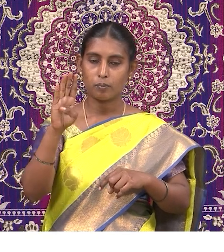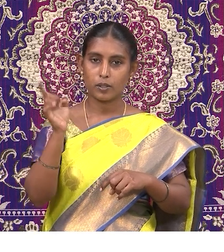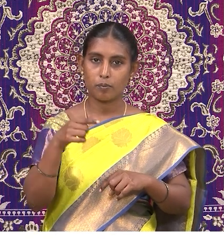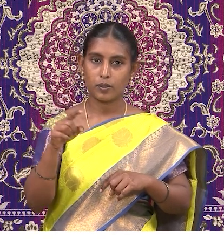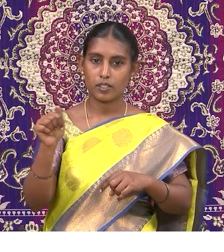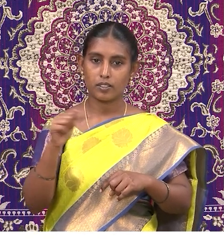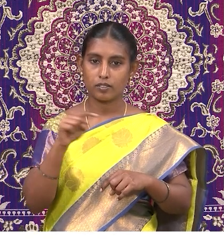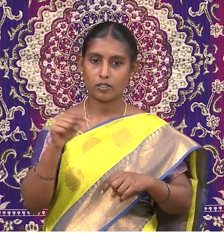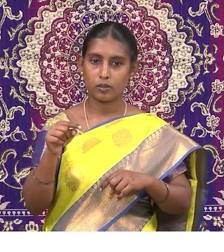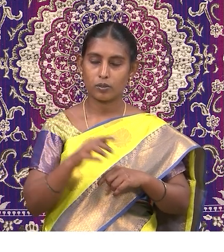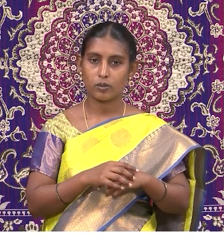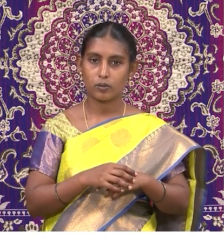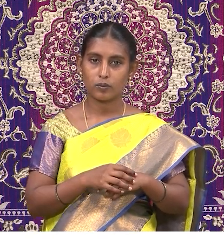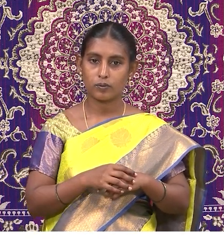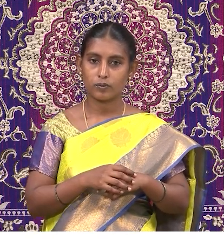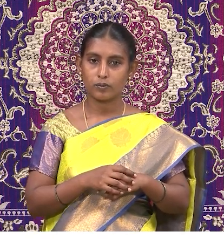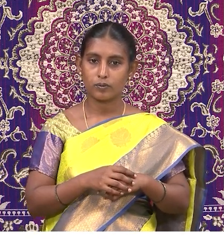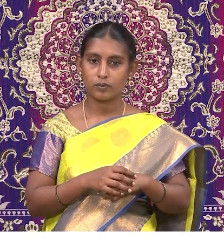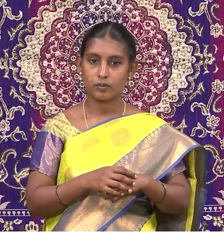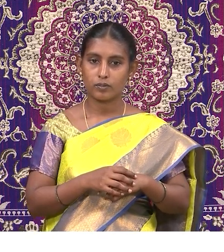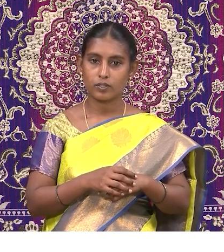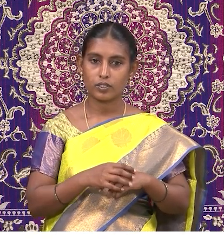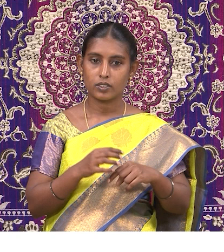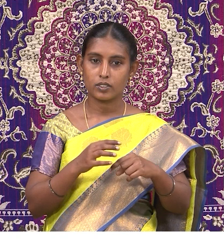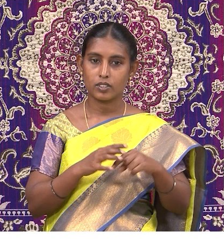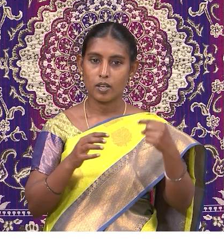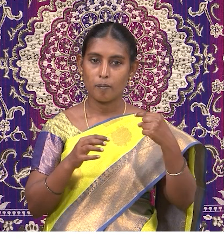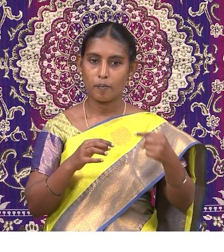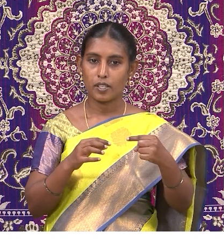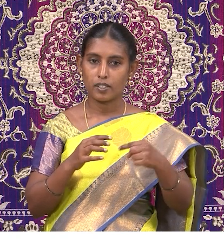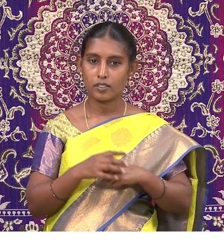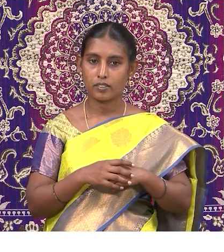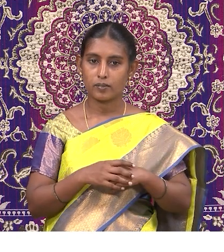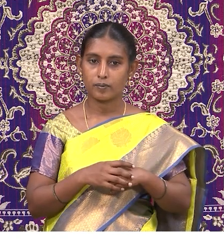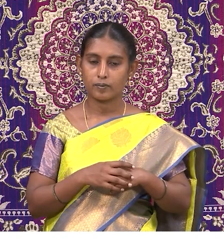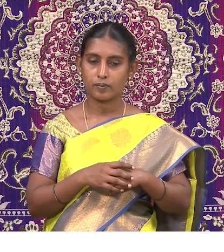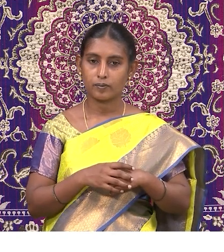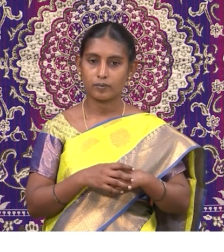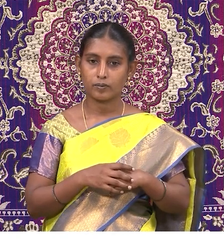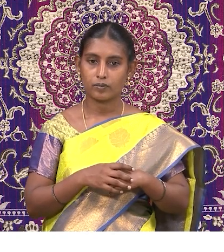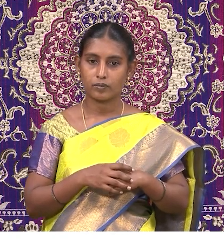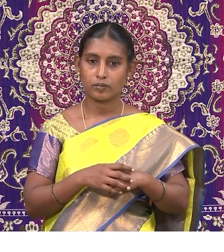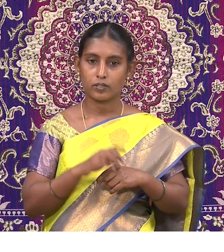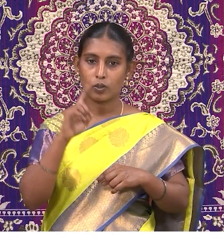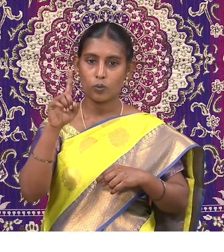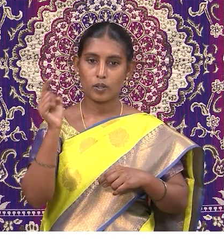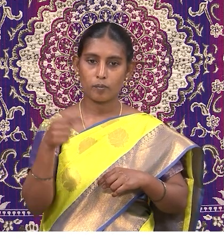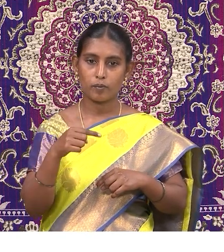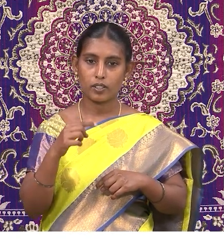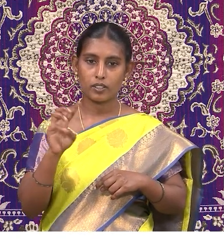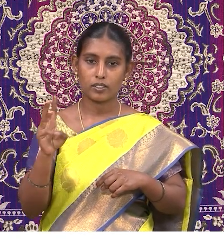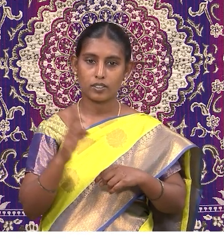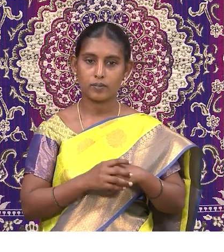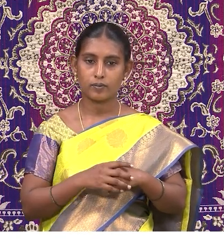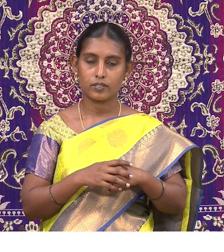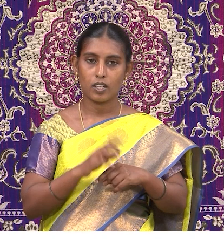அப்போ நீங்கள் என்ன பண்ணுவீங்க, மைனஸ் ஆஃப் மைனஸ் ஒன் பை த்ரீ. அடுத்தது ஆல்ஃபா பீட்டா என்ன, சி பை